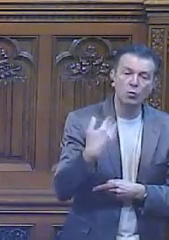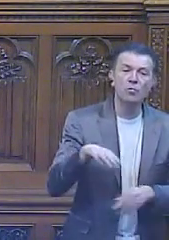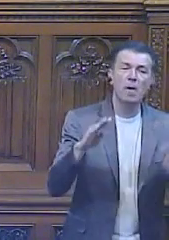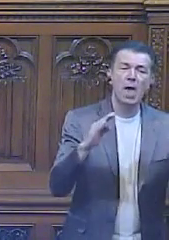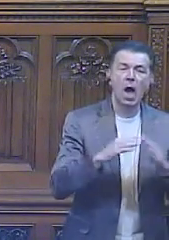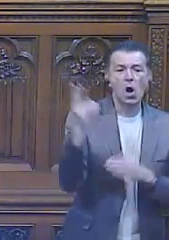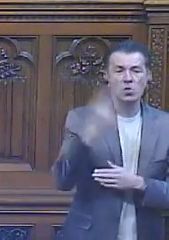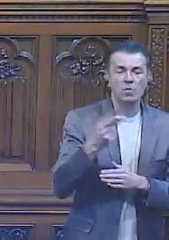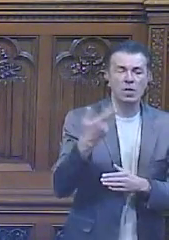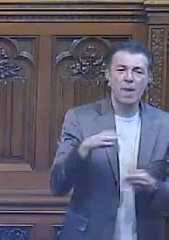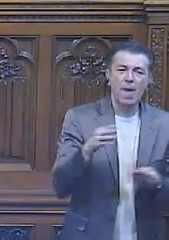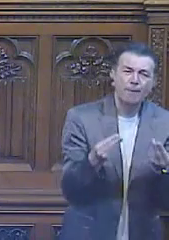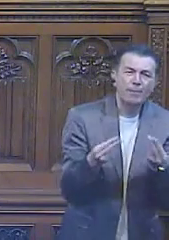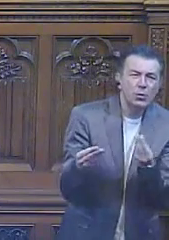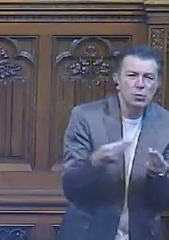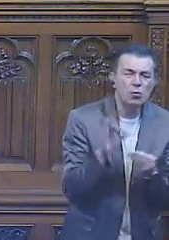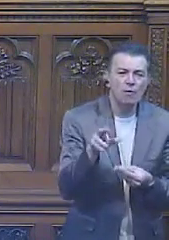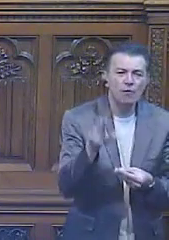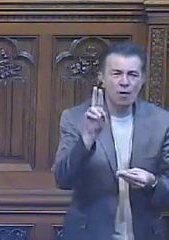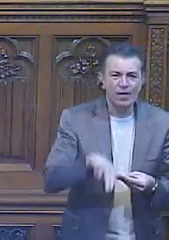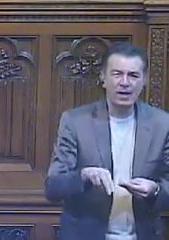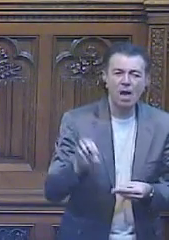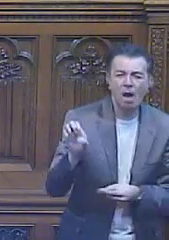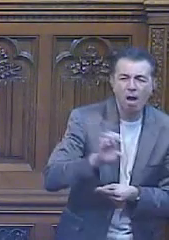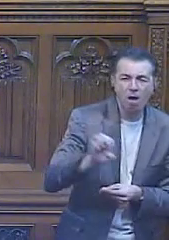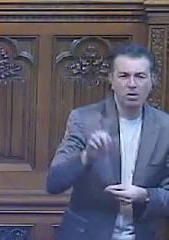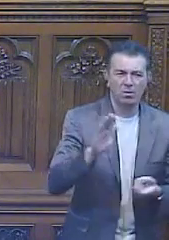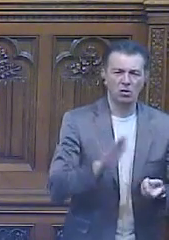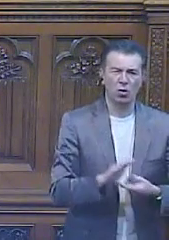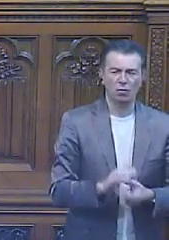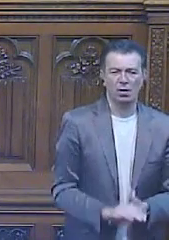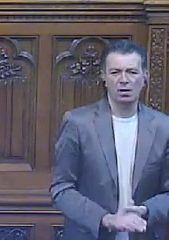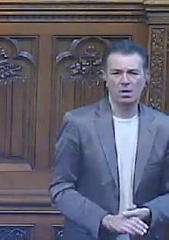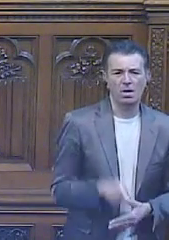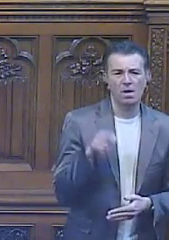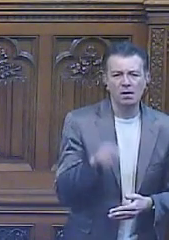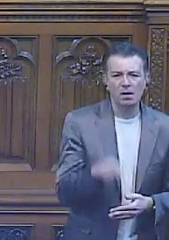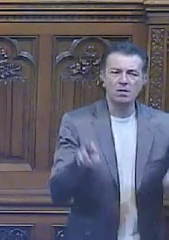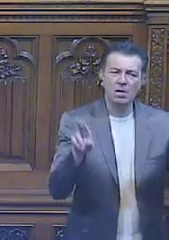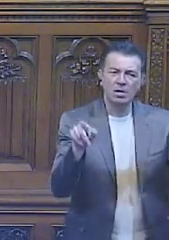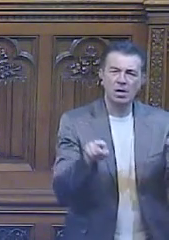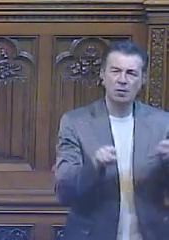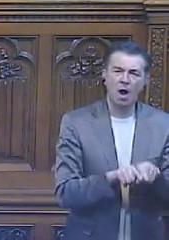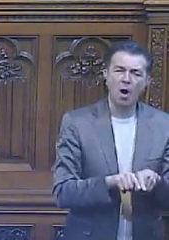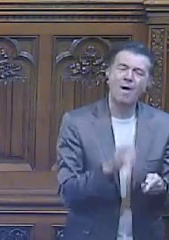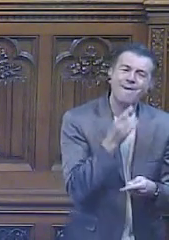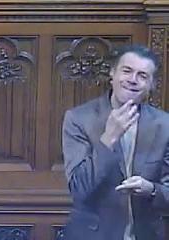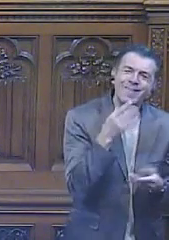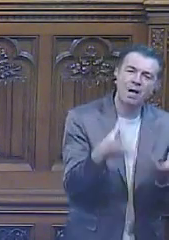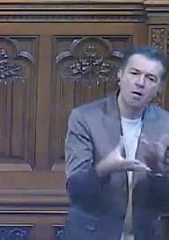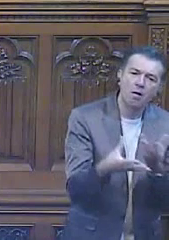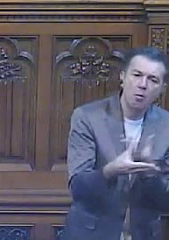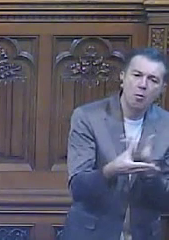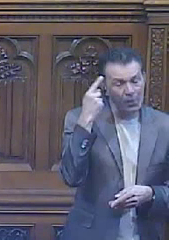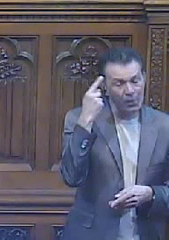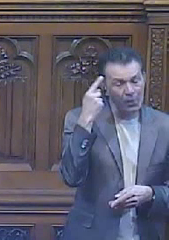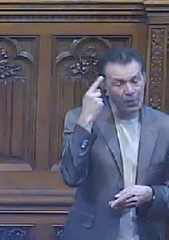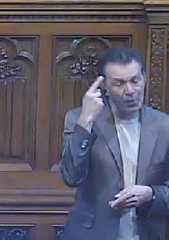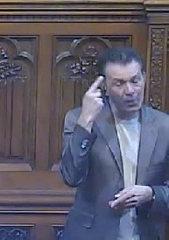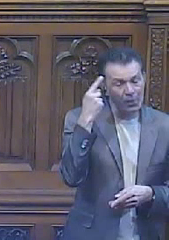Hausverstand, mehr Gespür für Wien, echtes Gespür für Wien ist notwendig, um mit dieser Materie auch sorgsam umzugehen. Aber